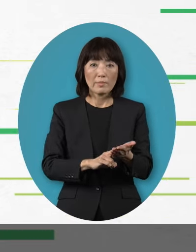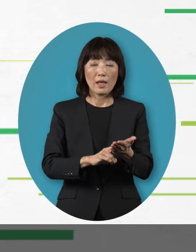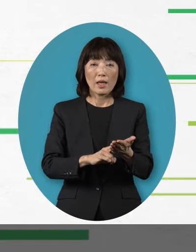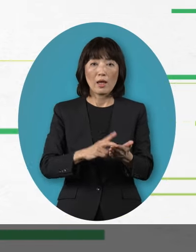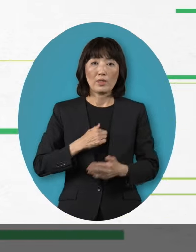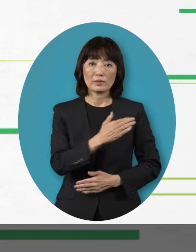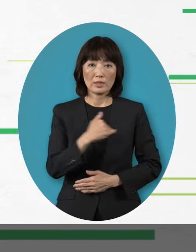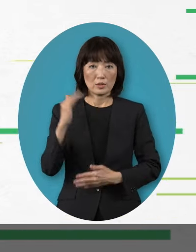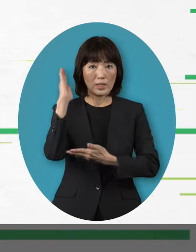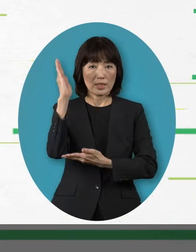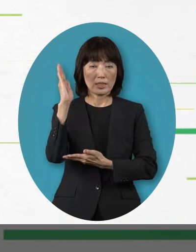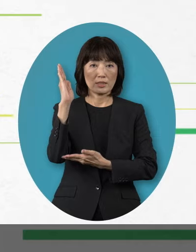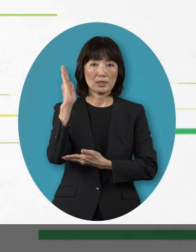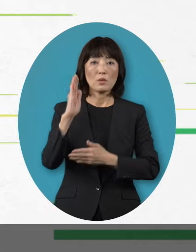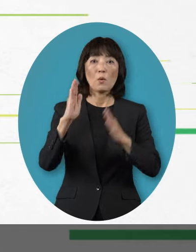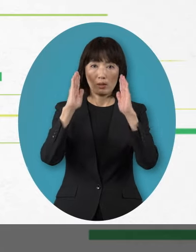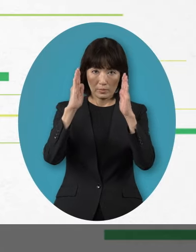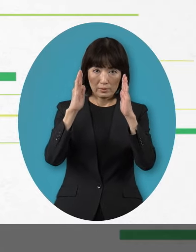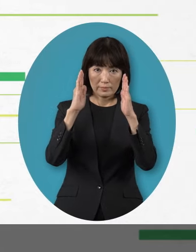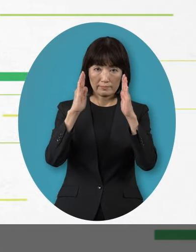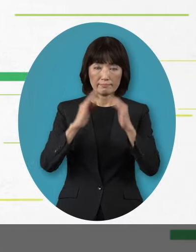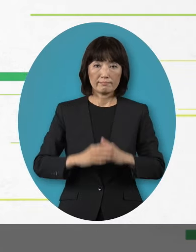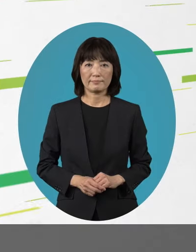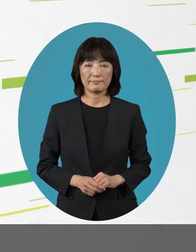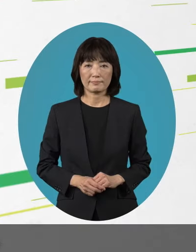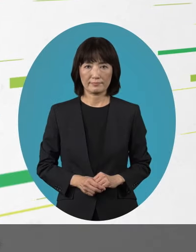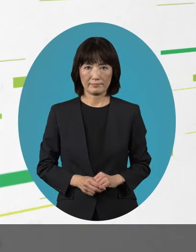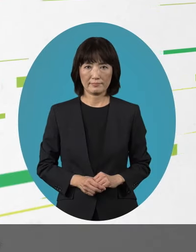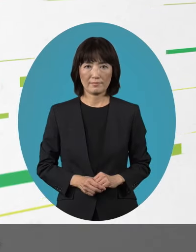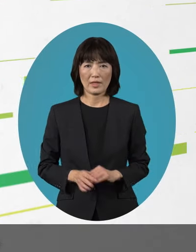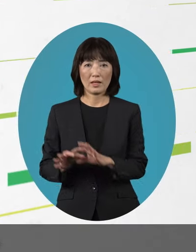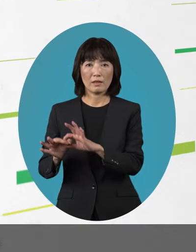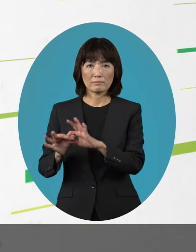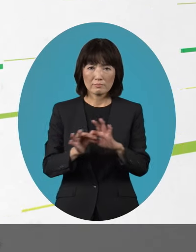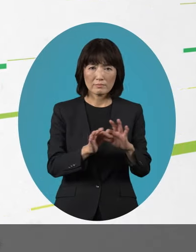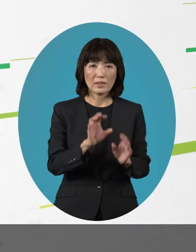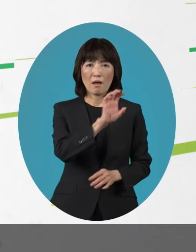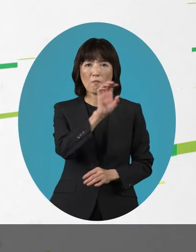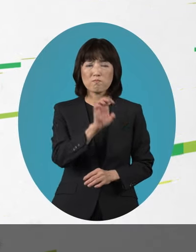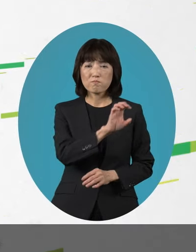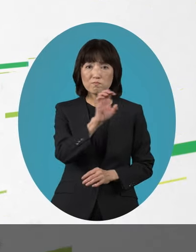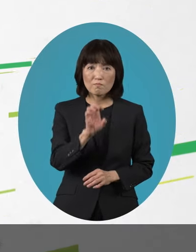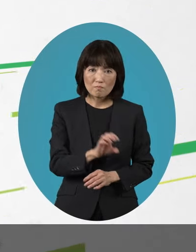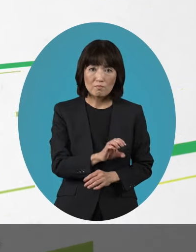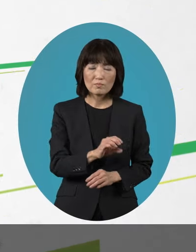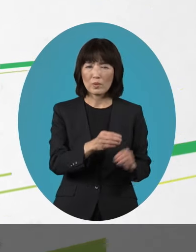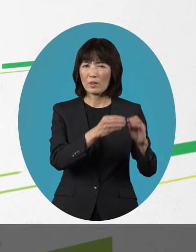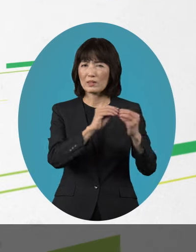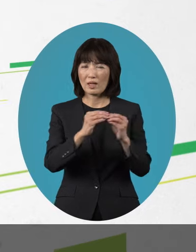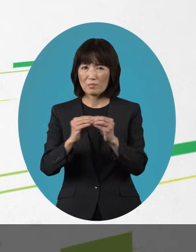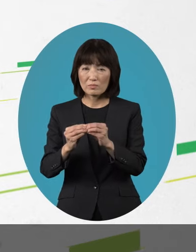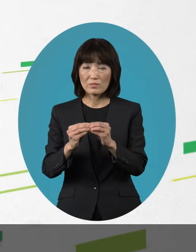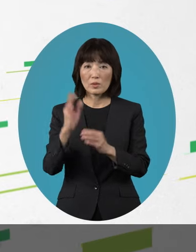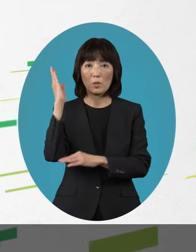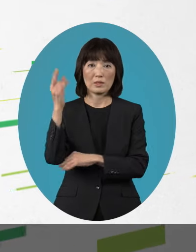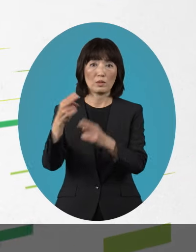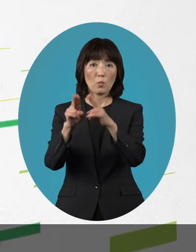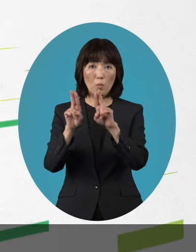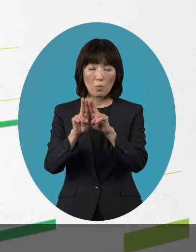で私たちは政治に向き合っています。旧態依然としたしがらみだらけの政党